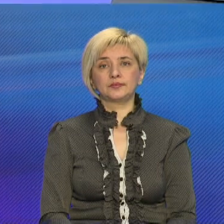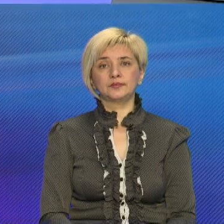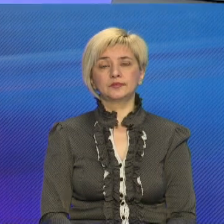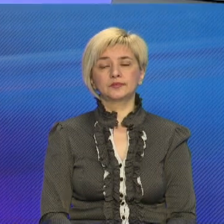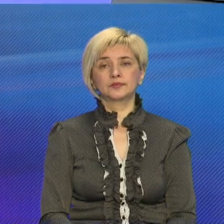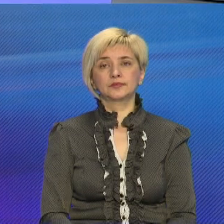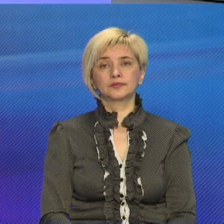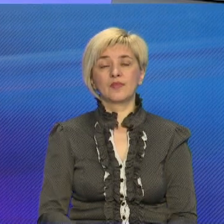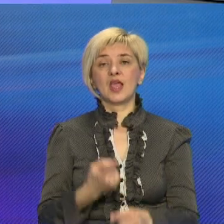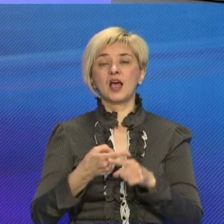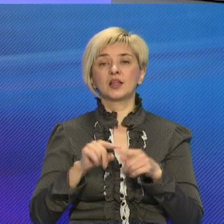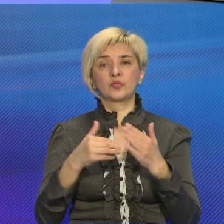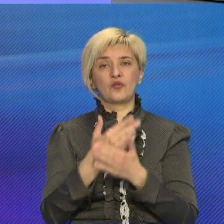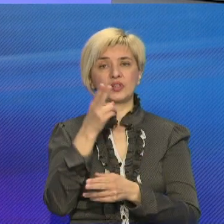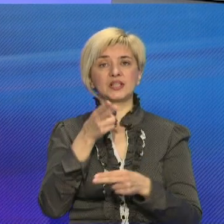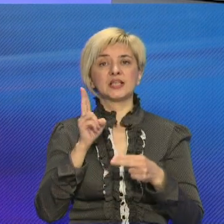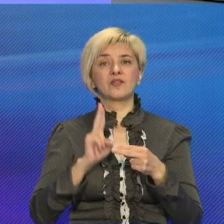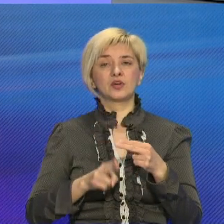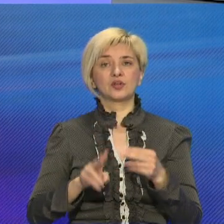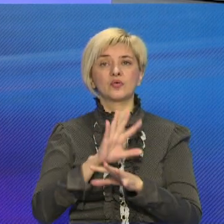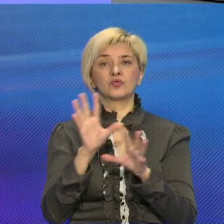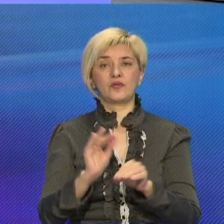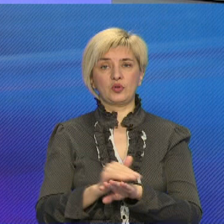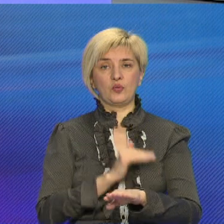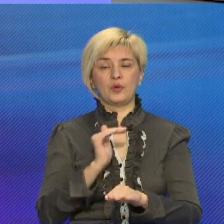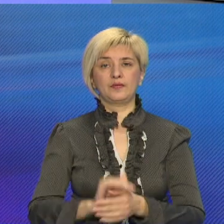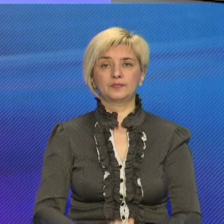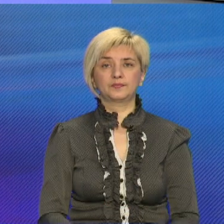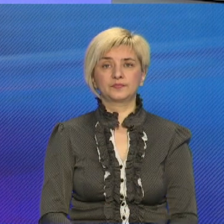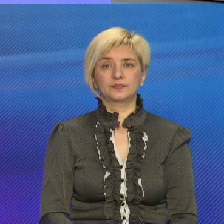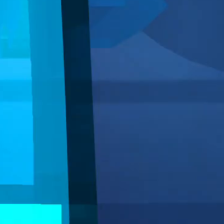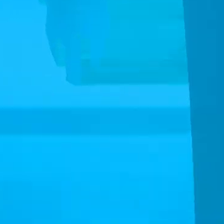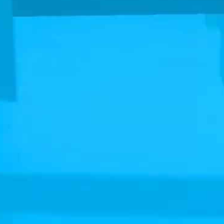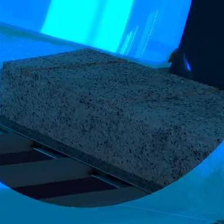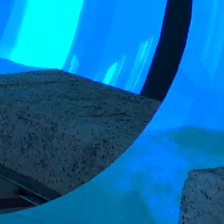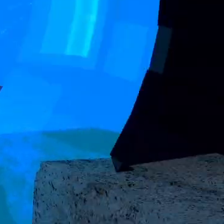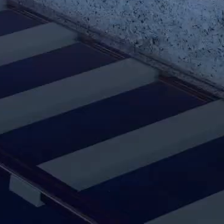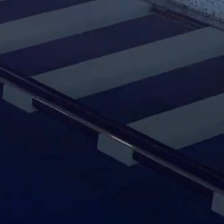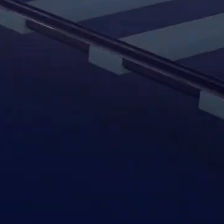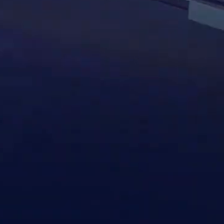На цьому наш випуск завершений. Усього доброго!